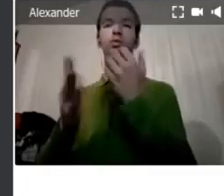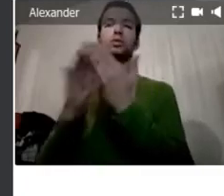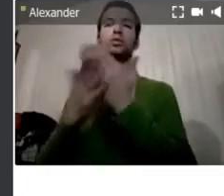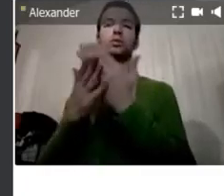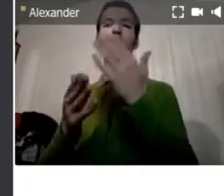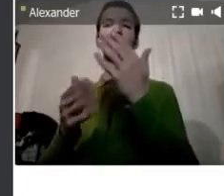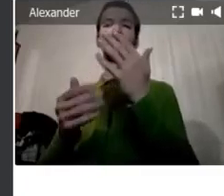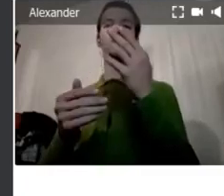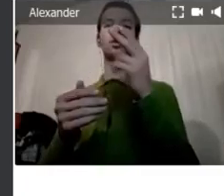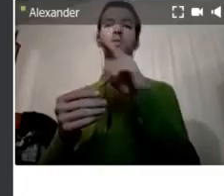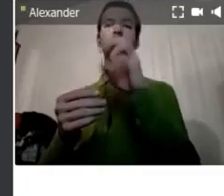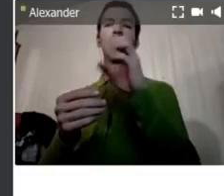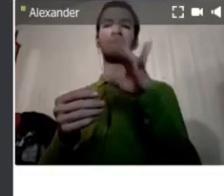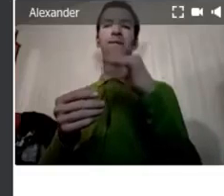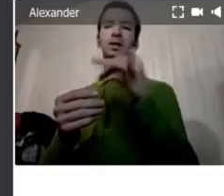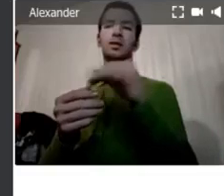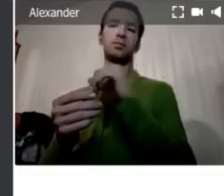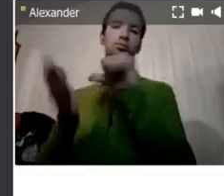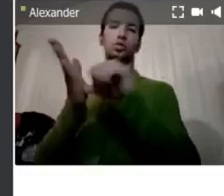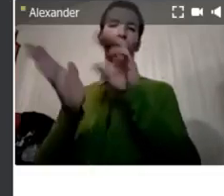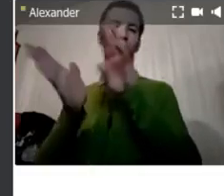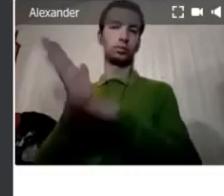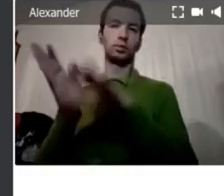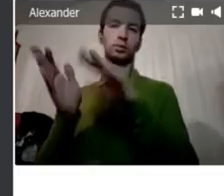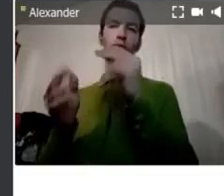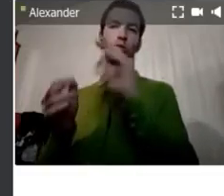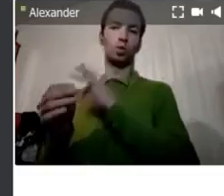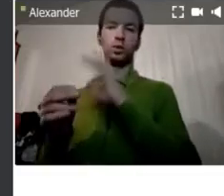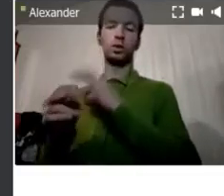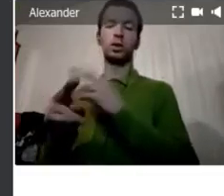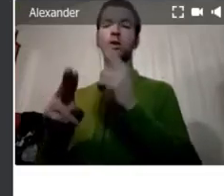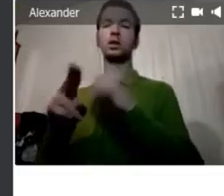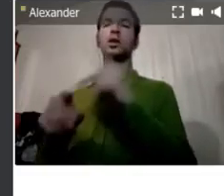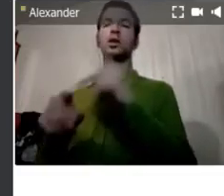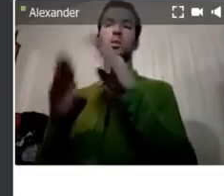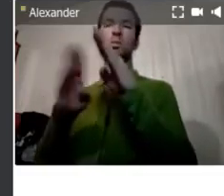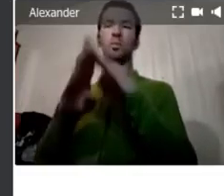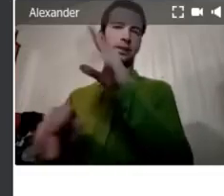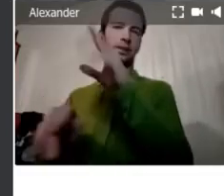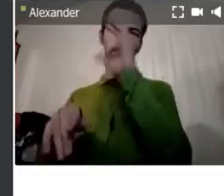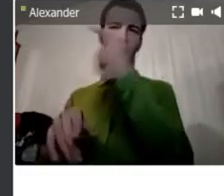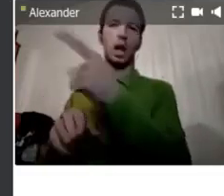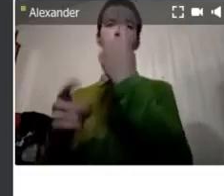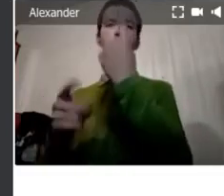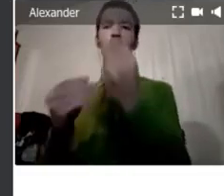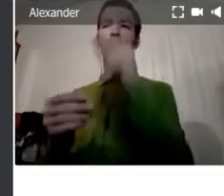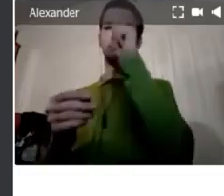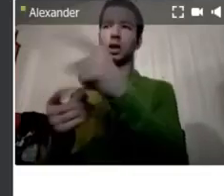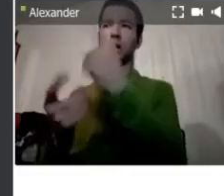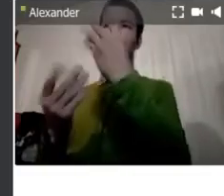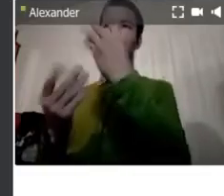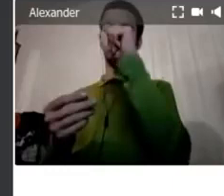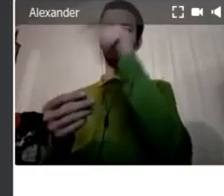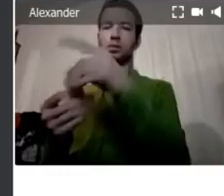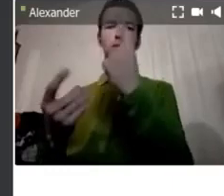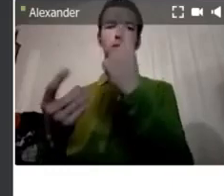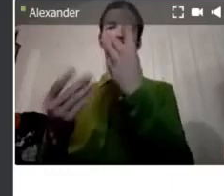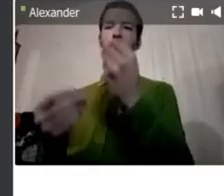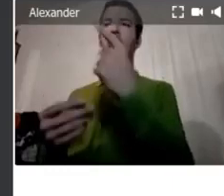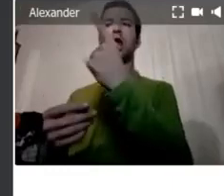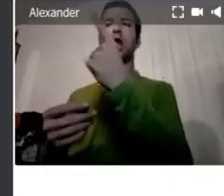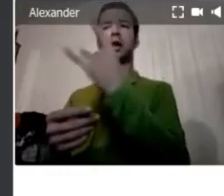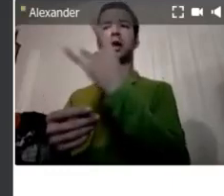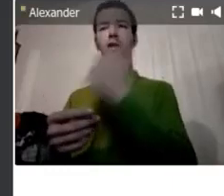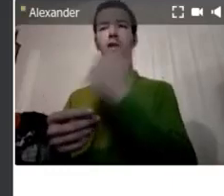это среднесрочный пассивный доход, а именно как это работает. То есть рассчитывайте, что этот доход вы получите